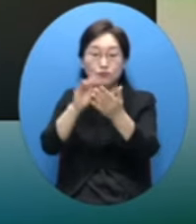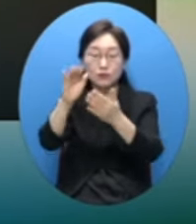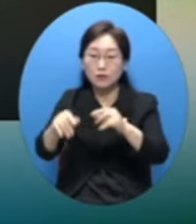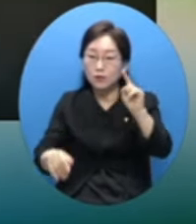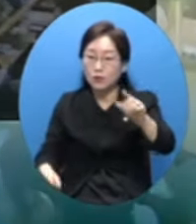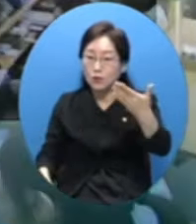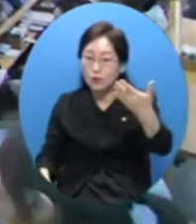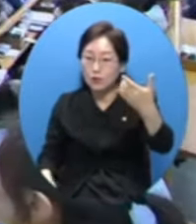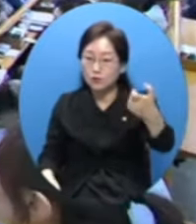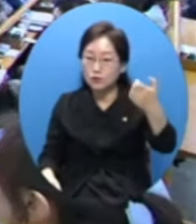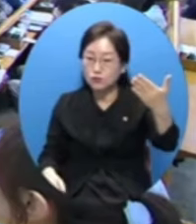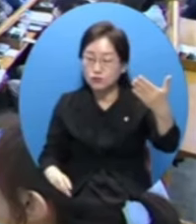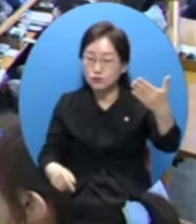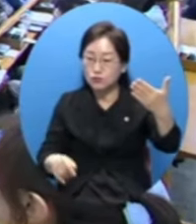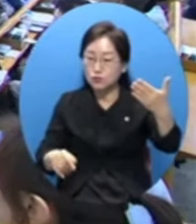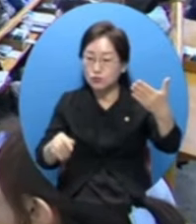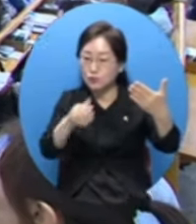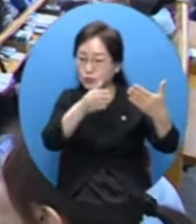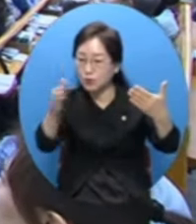1969년부터 5년 동안 그 총리로